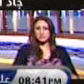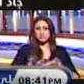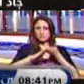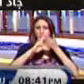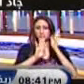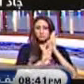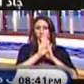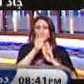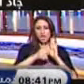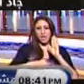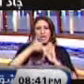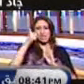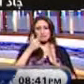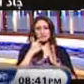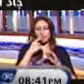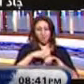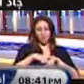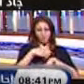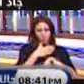اللي لو استطالت المدة